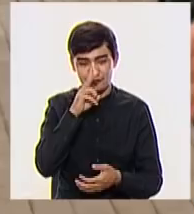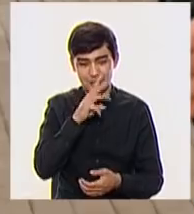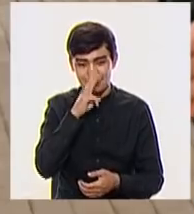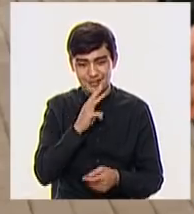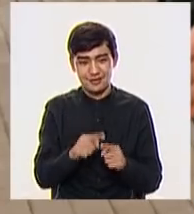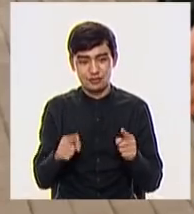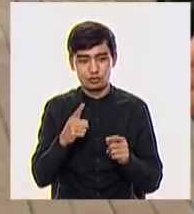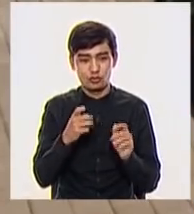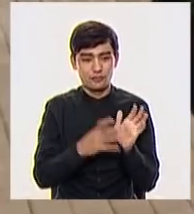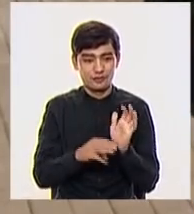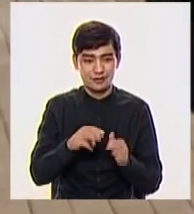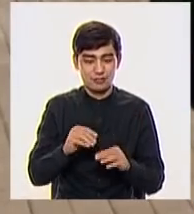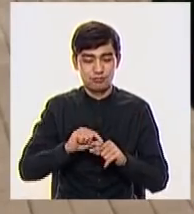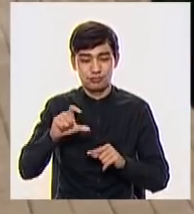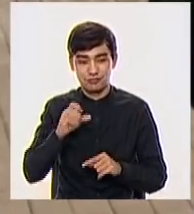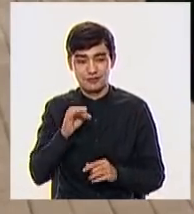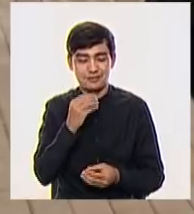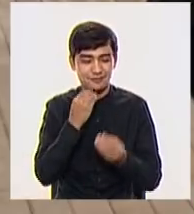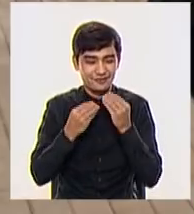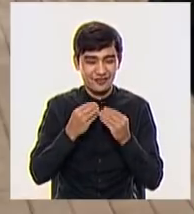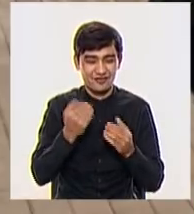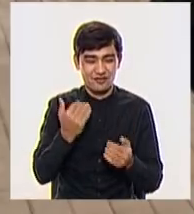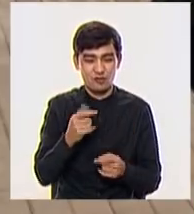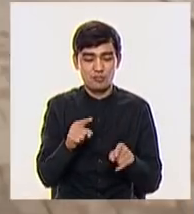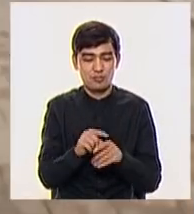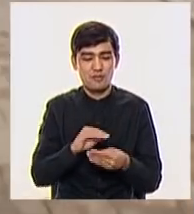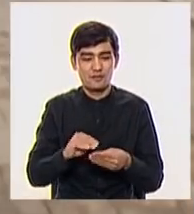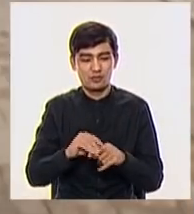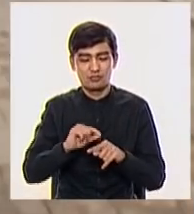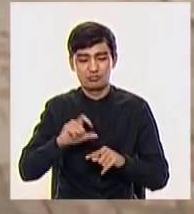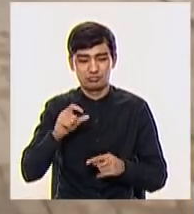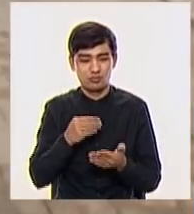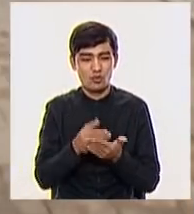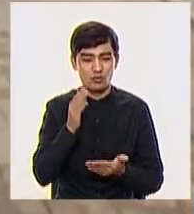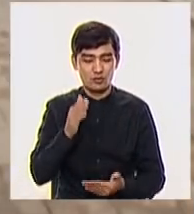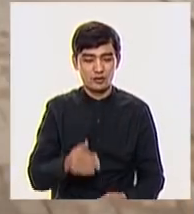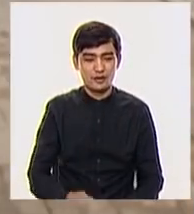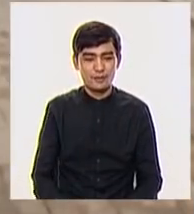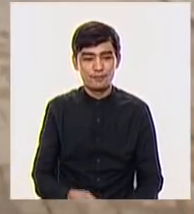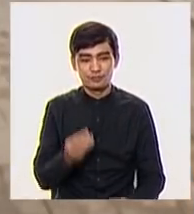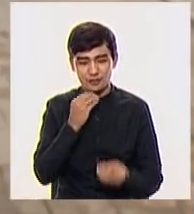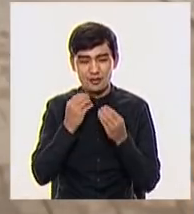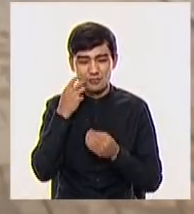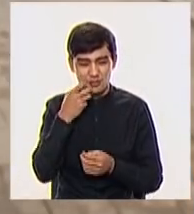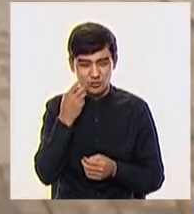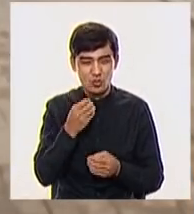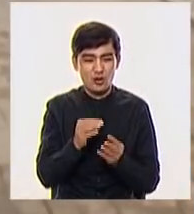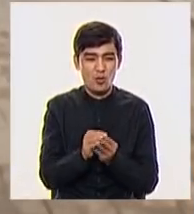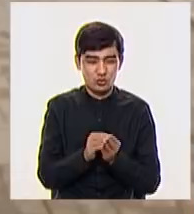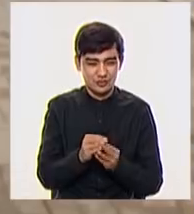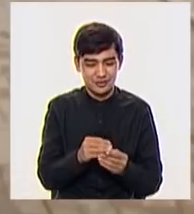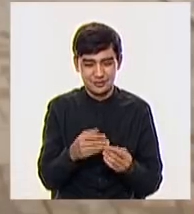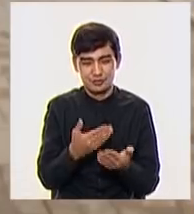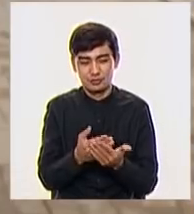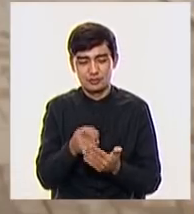болса, онсыз да қымбаттаған азық-түліктің бағасы тағы қымбаттап кетеді дейді. Азық түліктің помидор, жаңағы қиярларды алатын